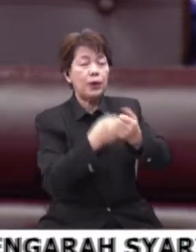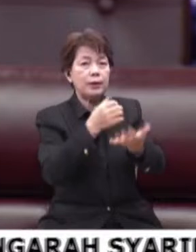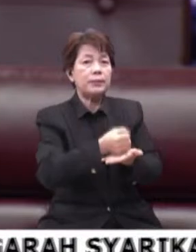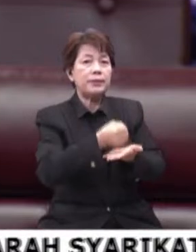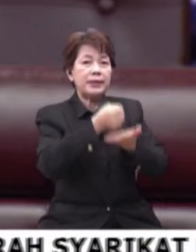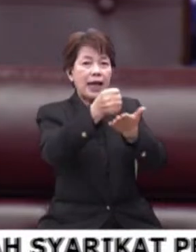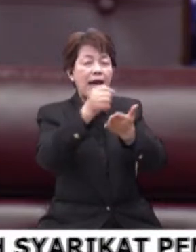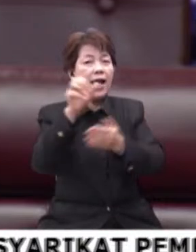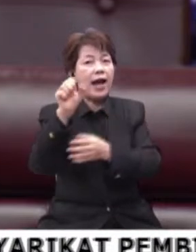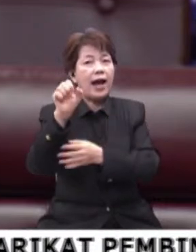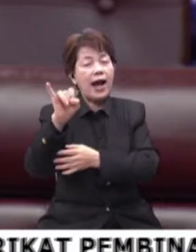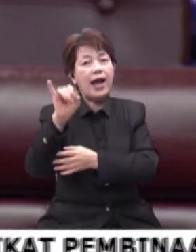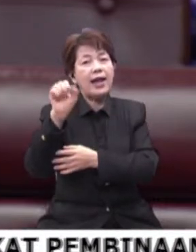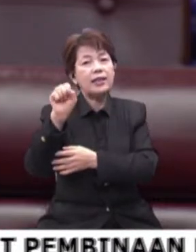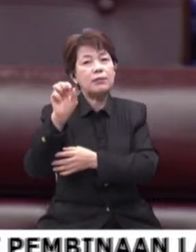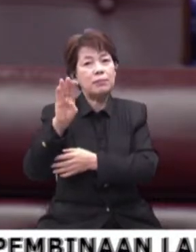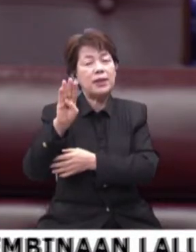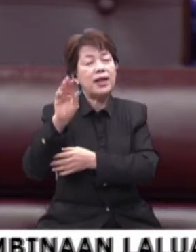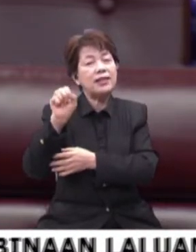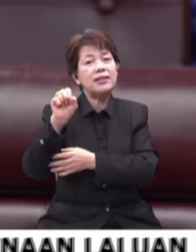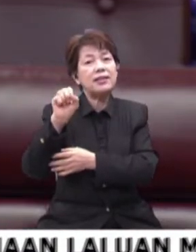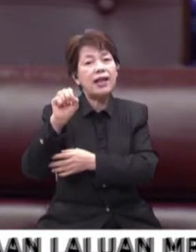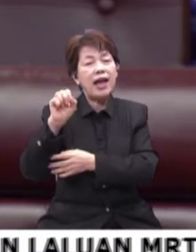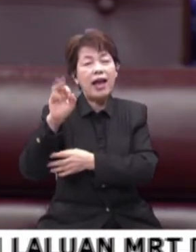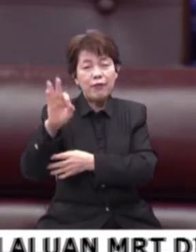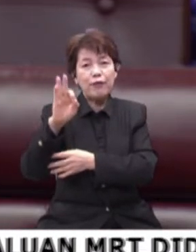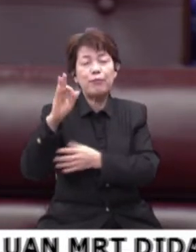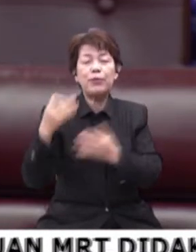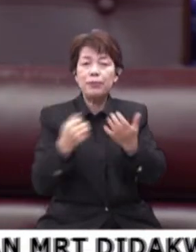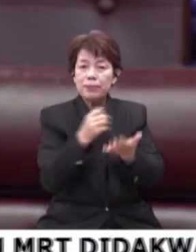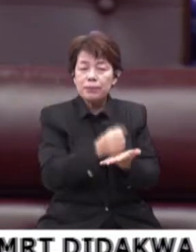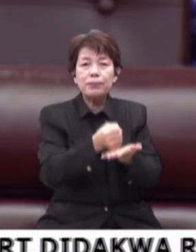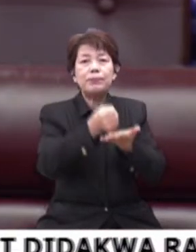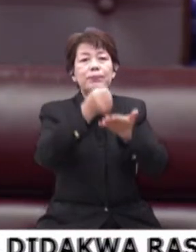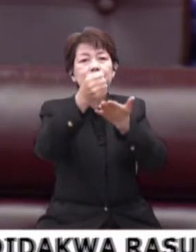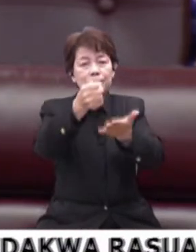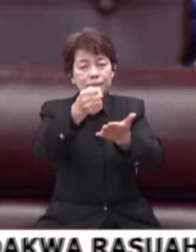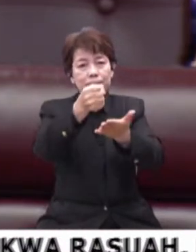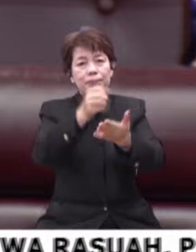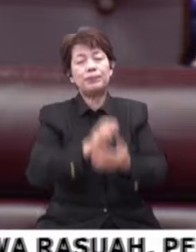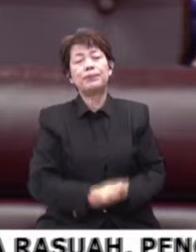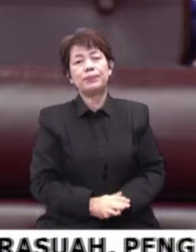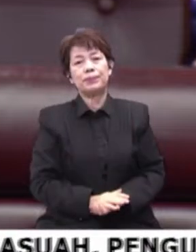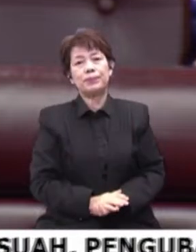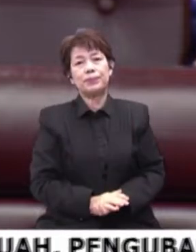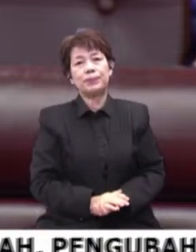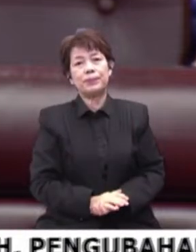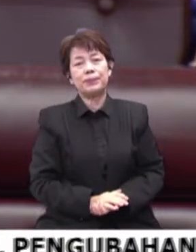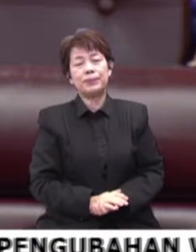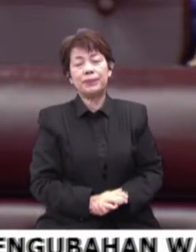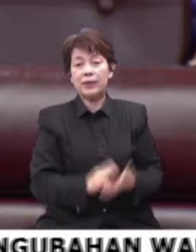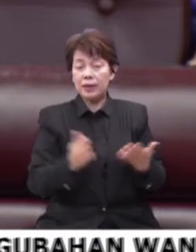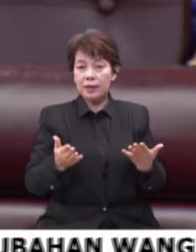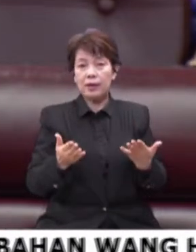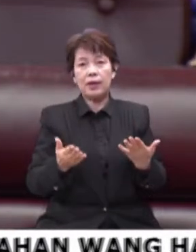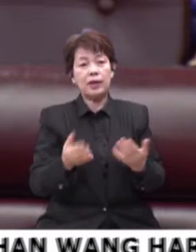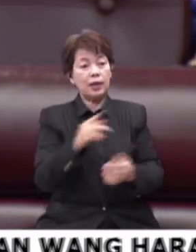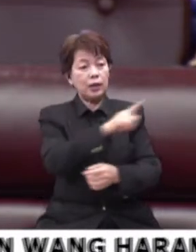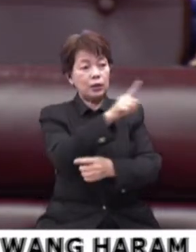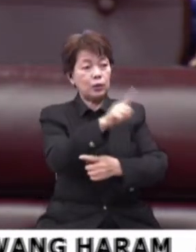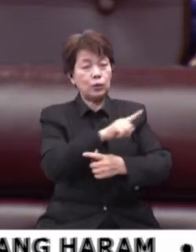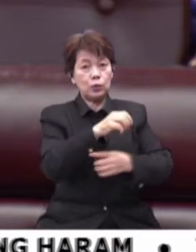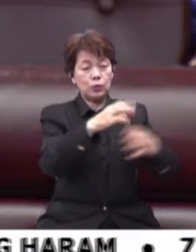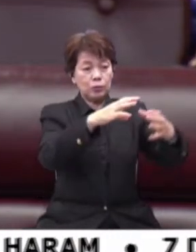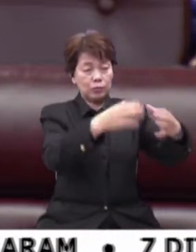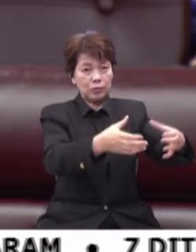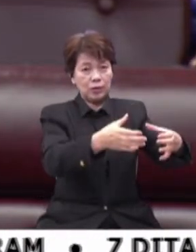sbsf kepada pengendali yang layak bagi menampung kos pengendalian terlibat bagi zona liputan